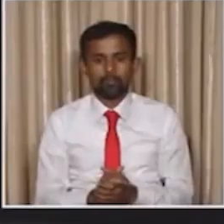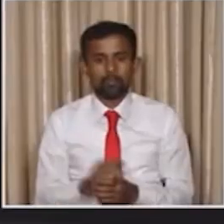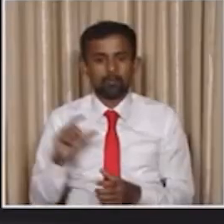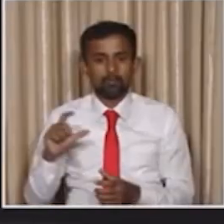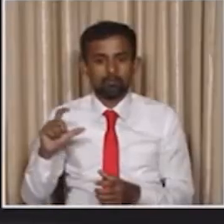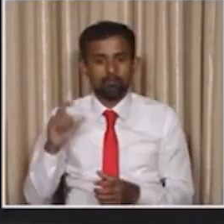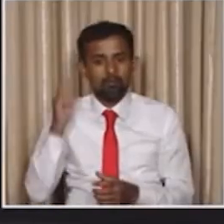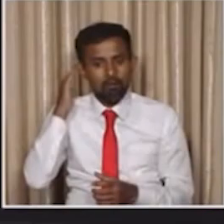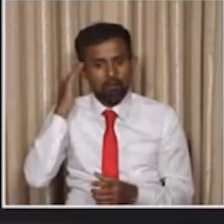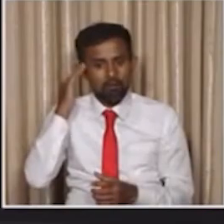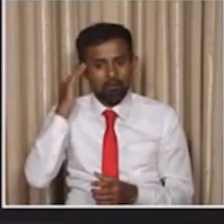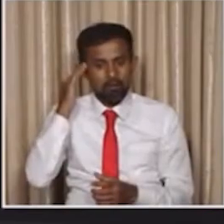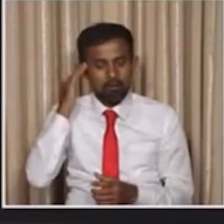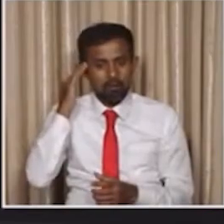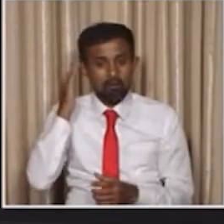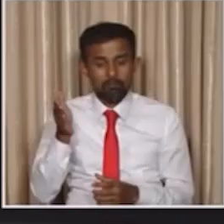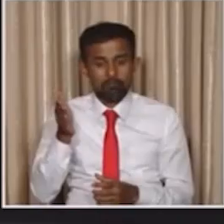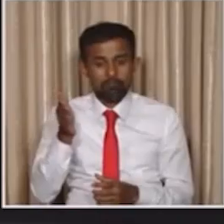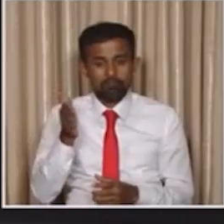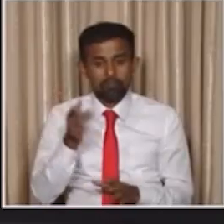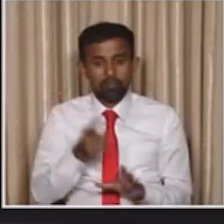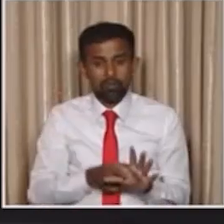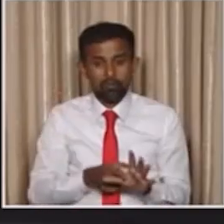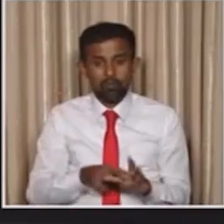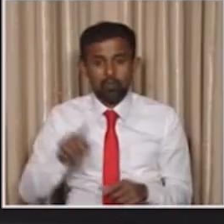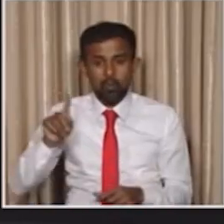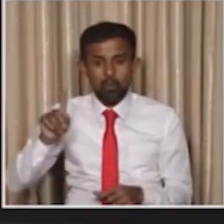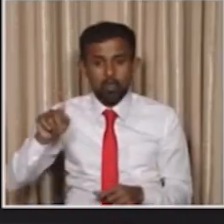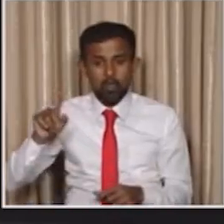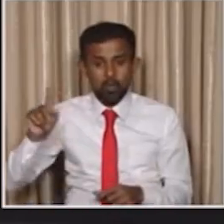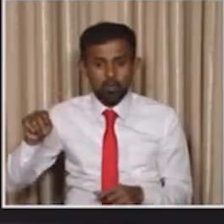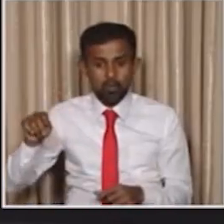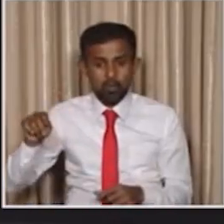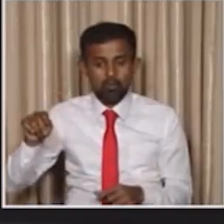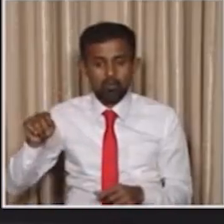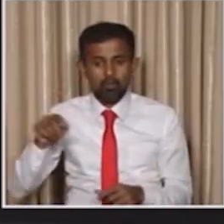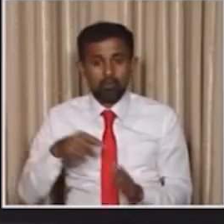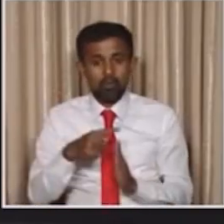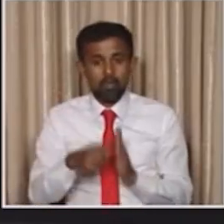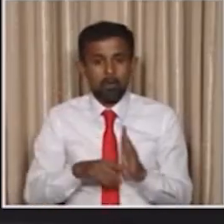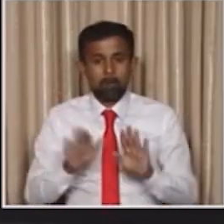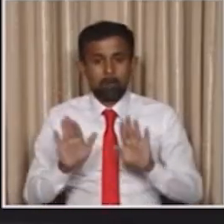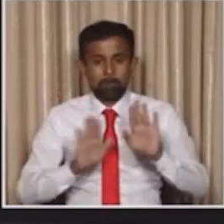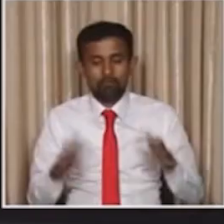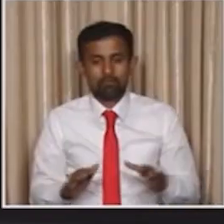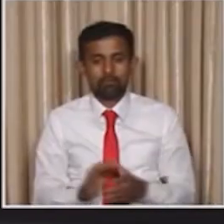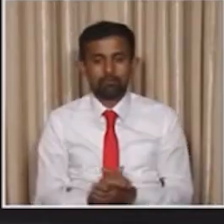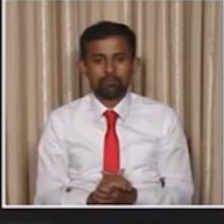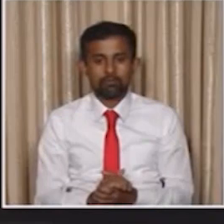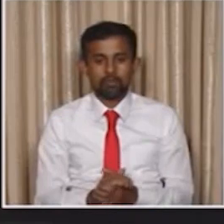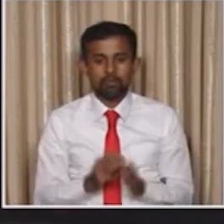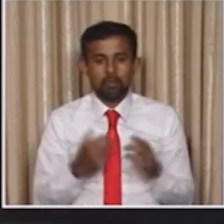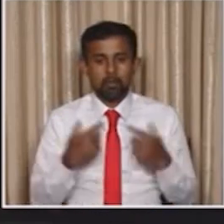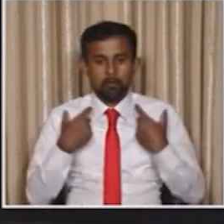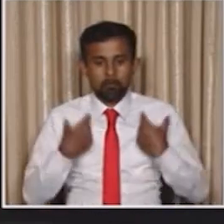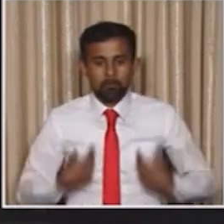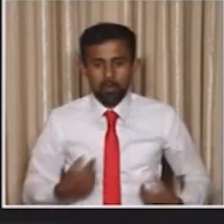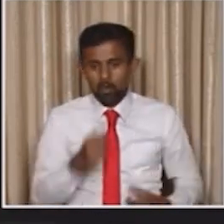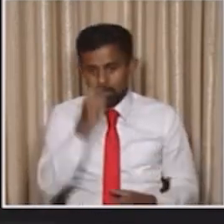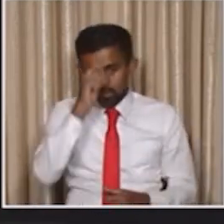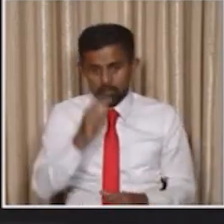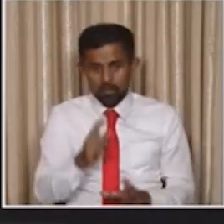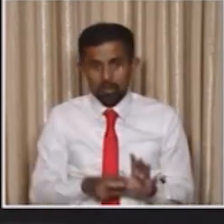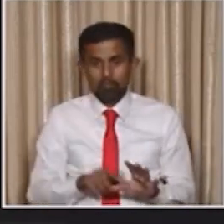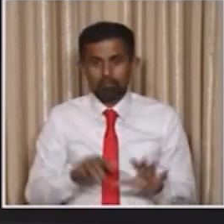Chandrika Kumarathunga Bandaranayake mathiniya avurudu 11k perata palane karala thibenawa Mahinda Rajapaksha mathithuma